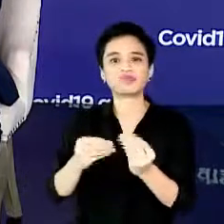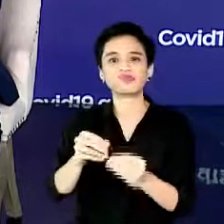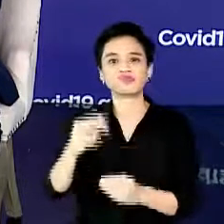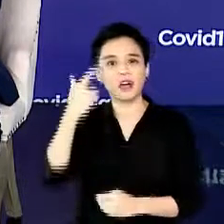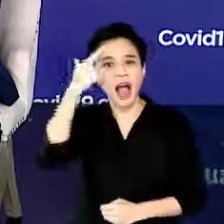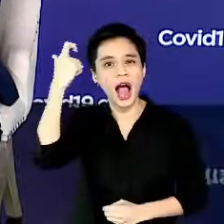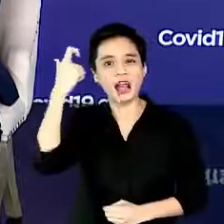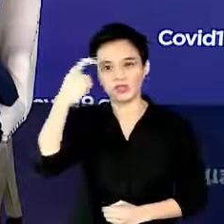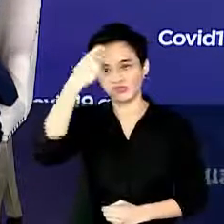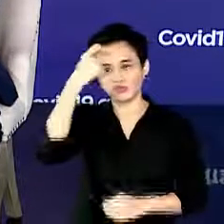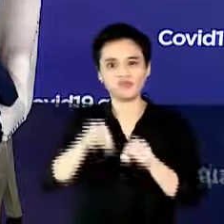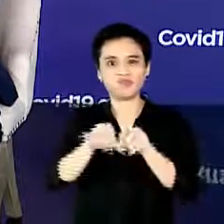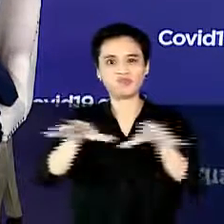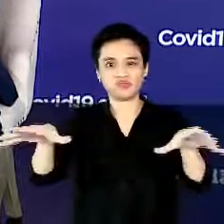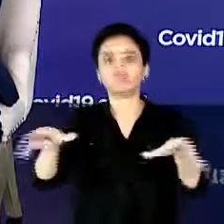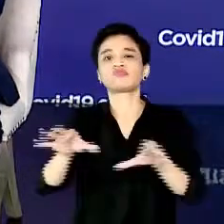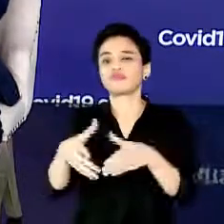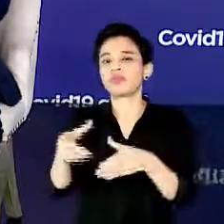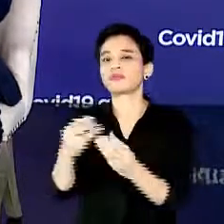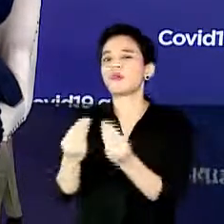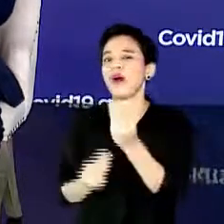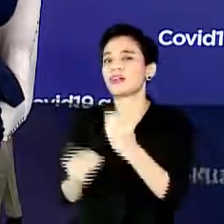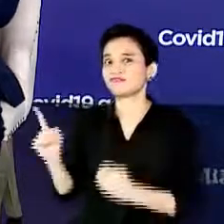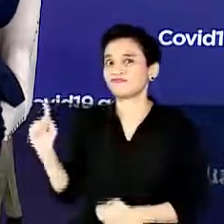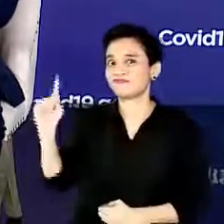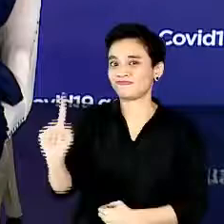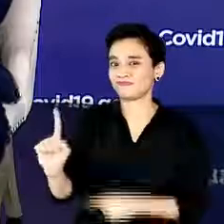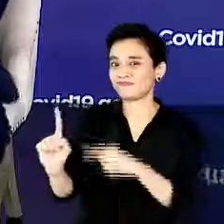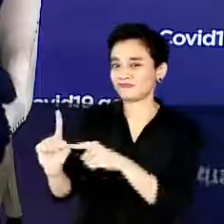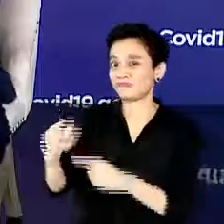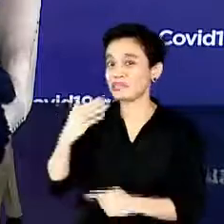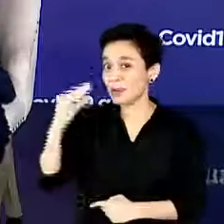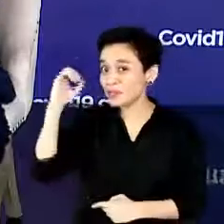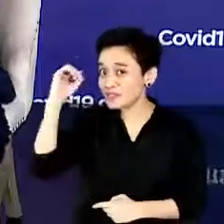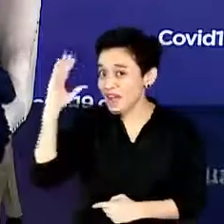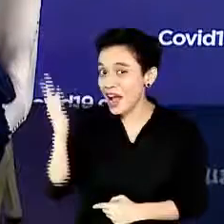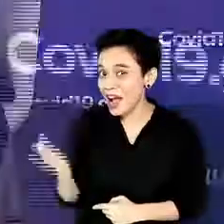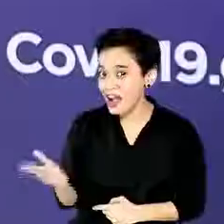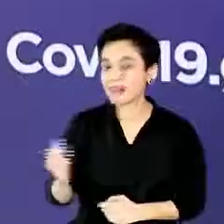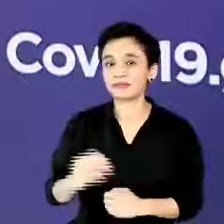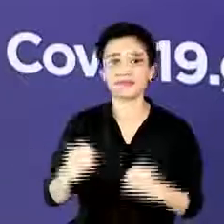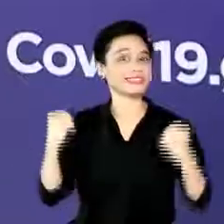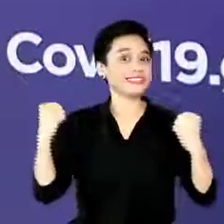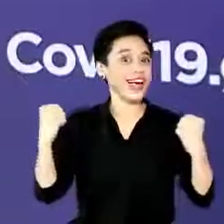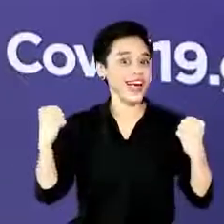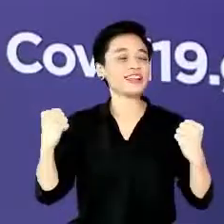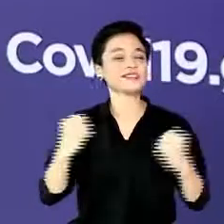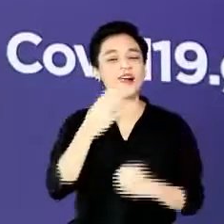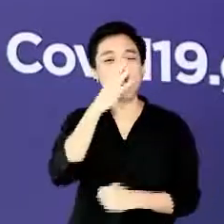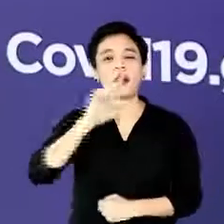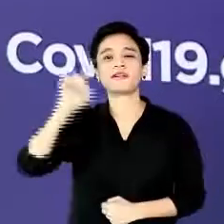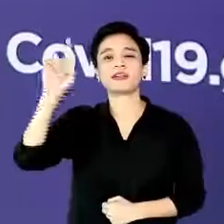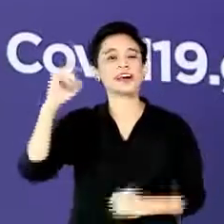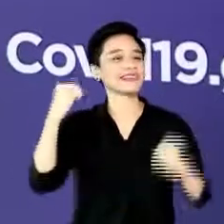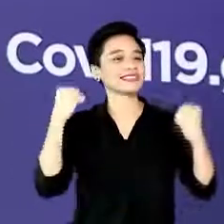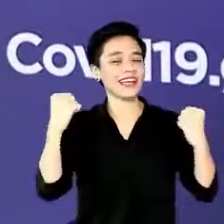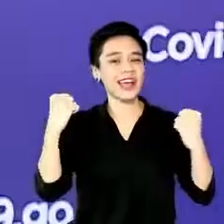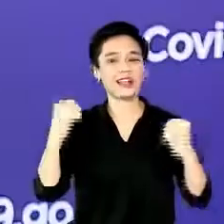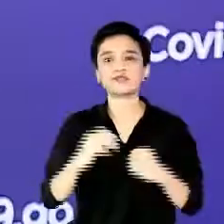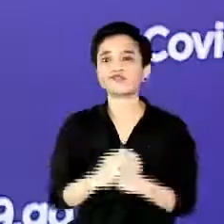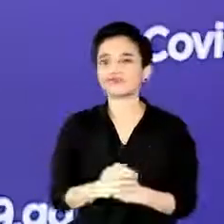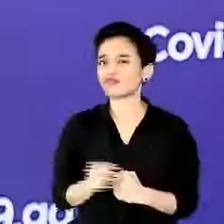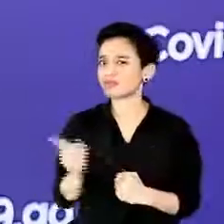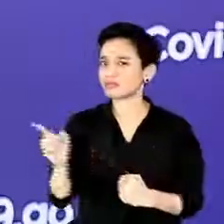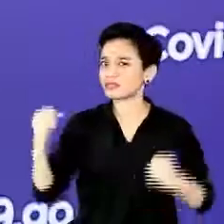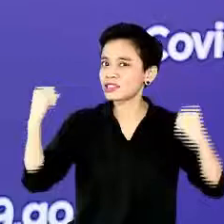perhimpunan ahli epidemiologi Indonesia Selamat siang Ibu Mazda sehat ya sangat siang Mas by Alhamdulillah sehat semangat